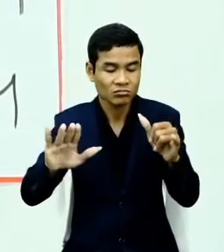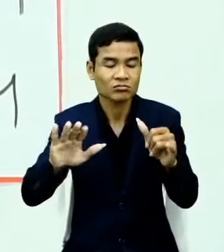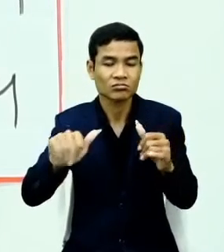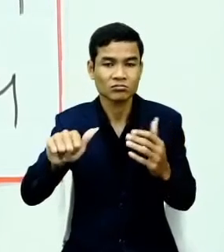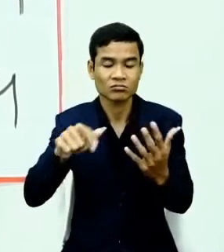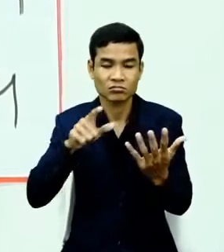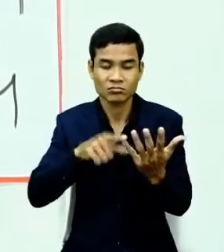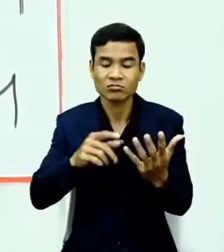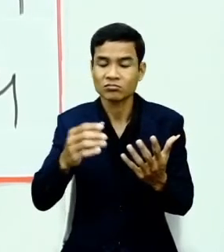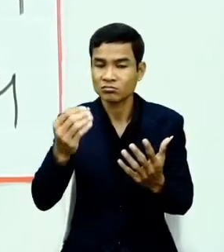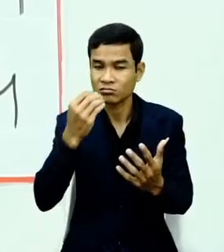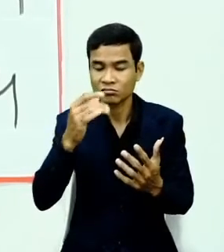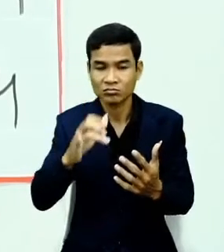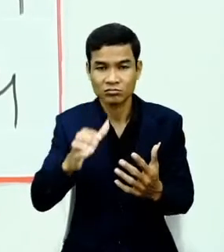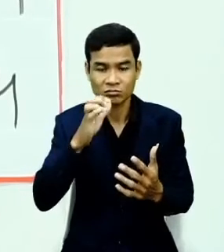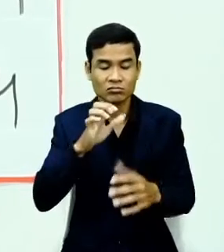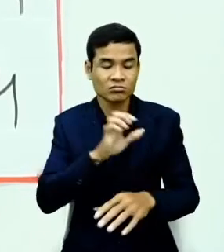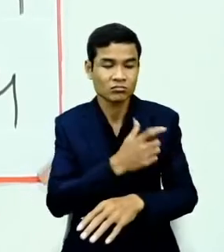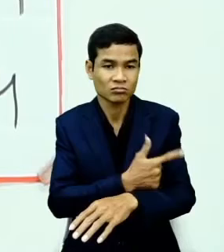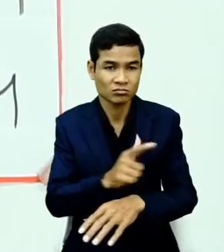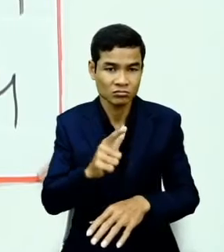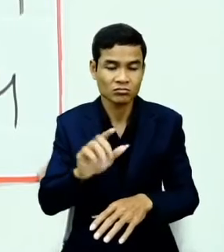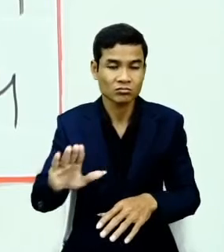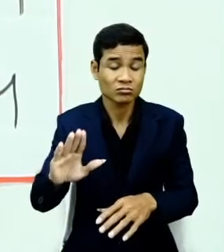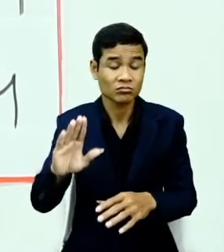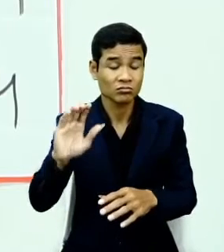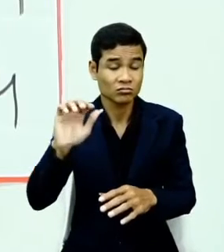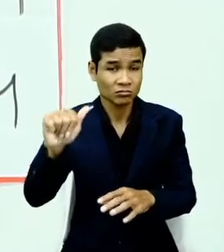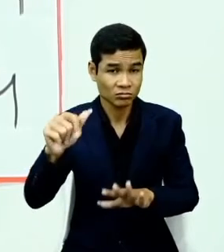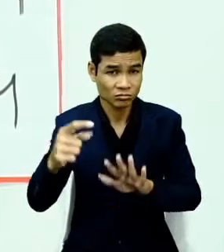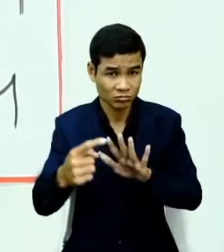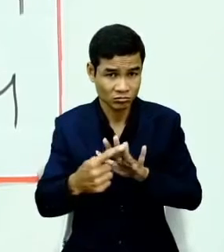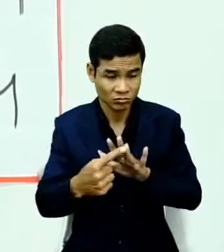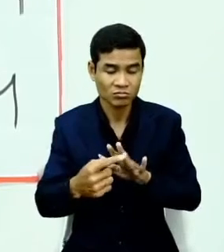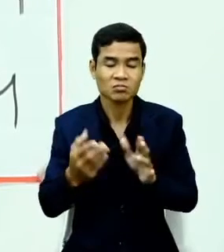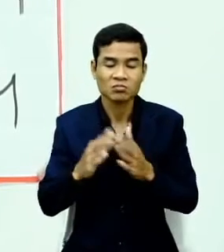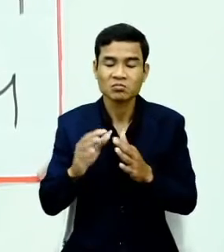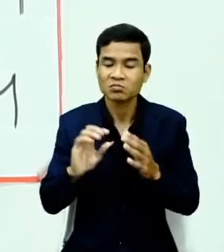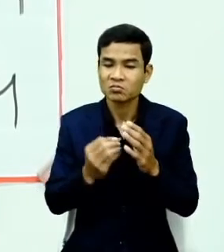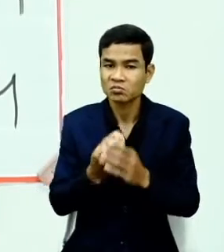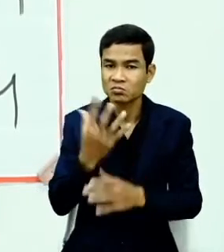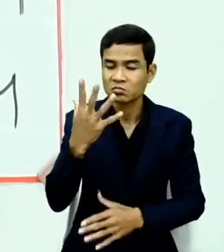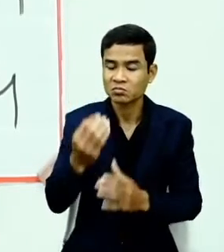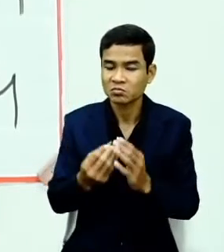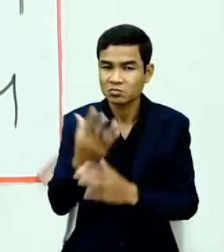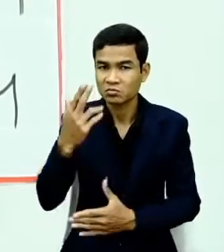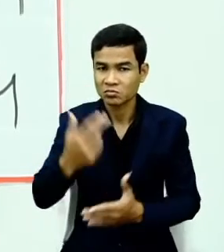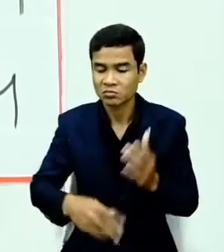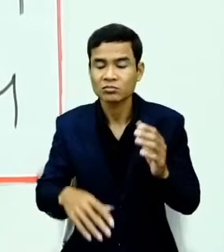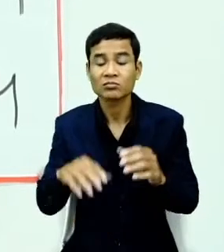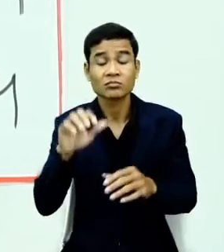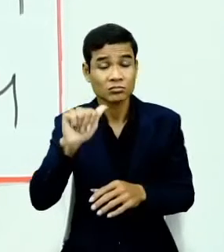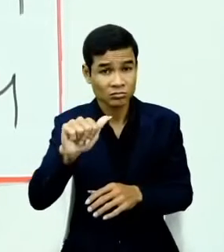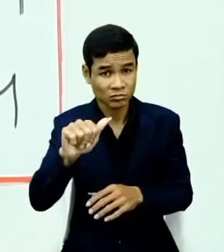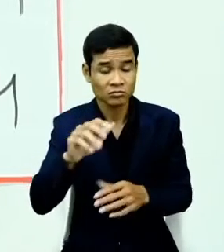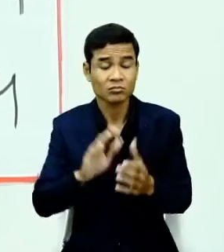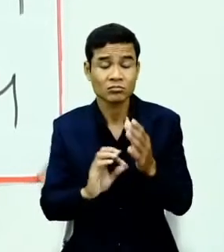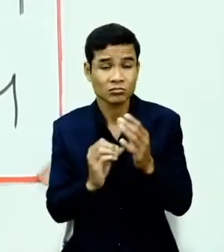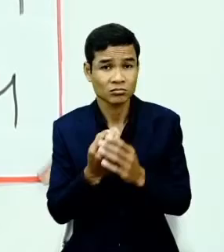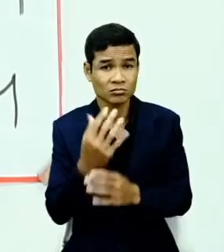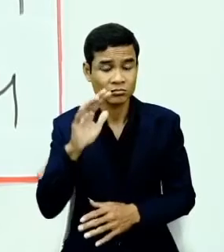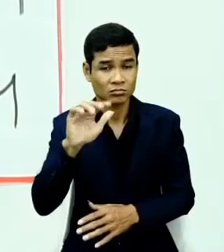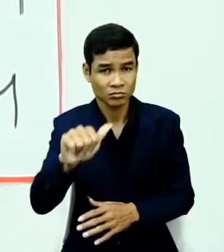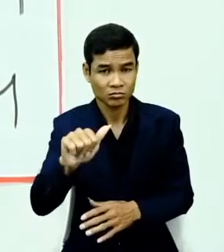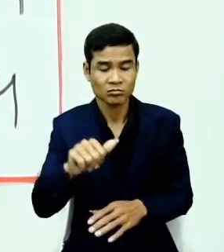ស់ចាឆៃជីរបស់ញូណាកូនណាចាហើយនេះដើមនេះគឺជាដើមអីចាដើមញោ